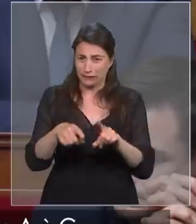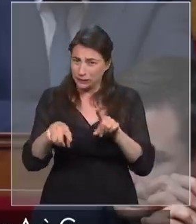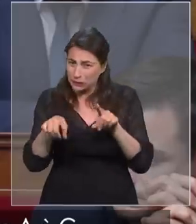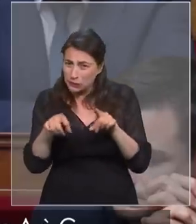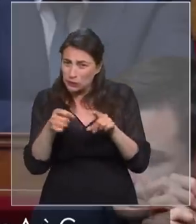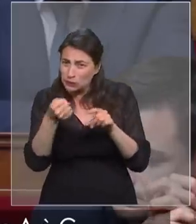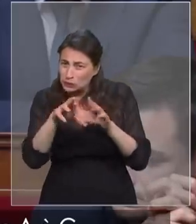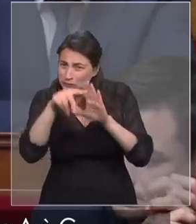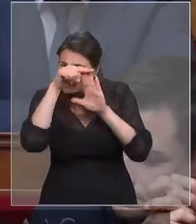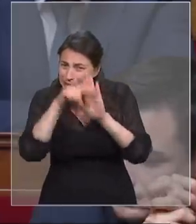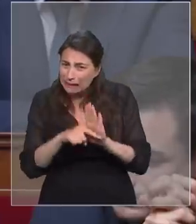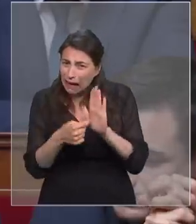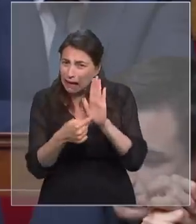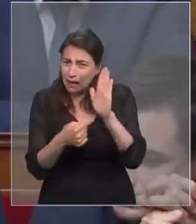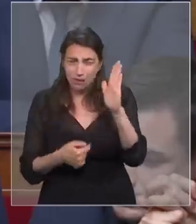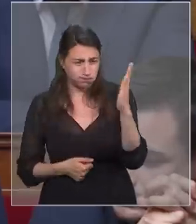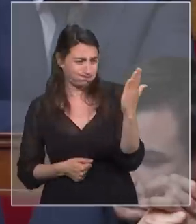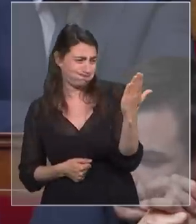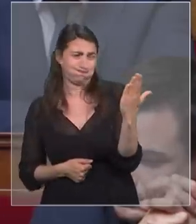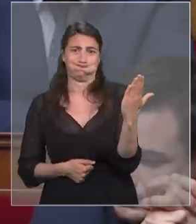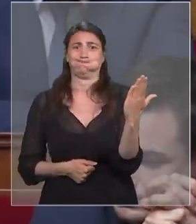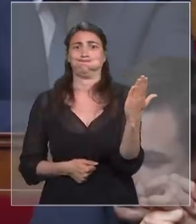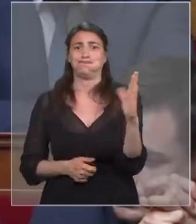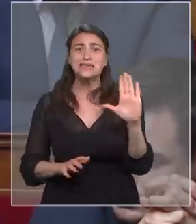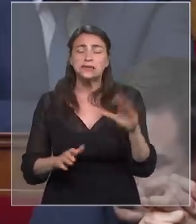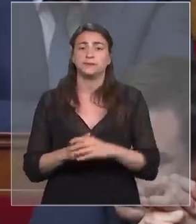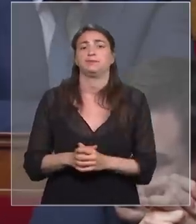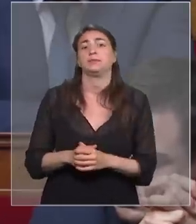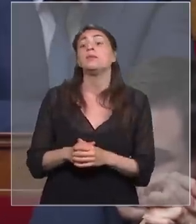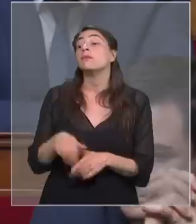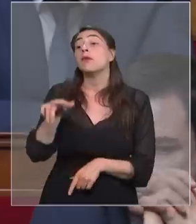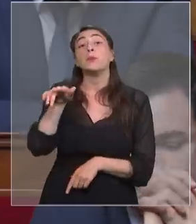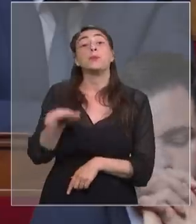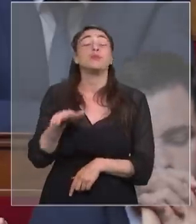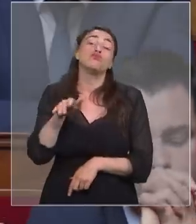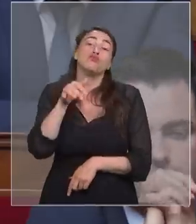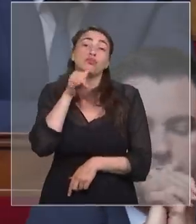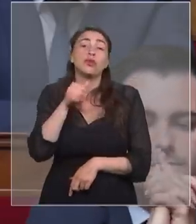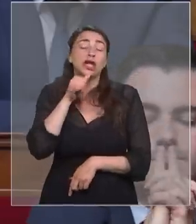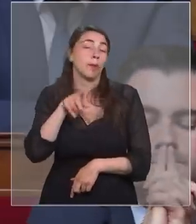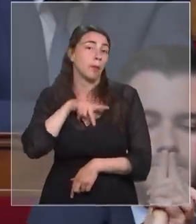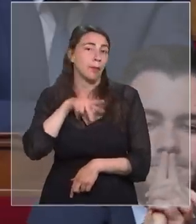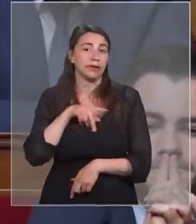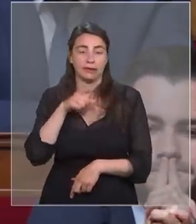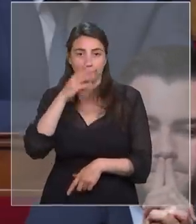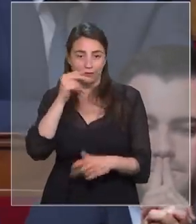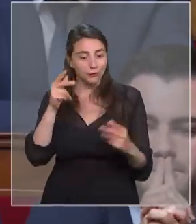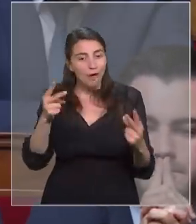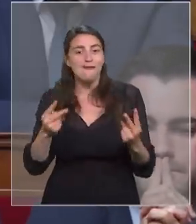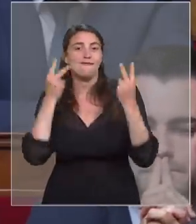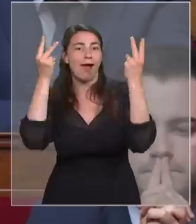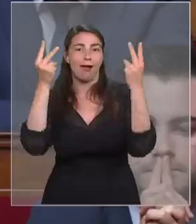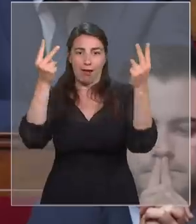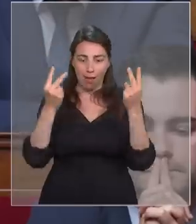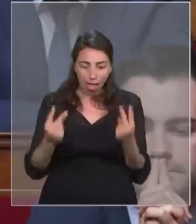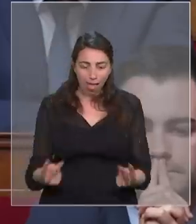l'effondrement de l'offre locative et la dépossession des petits propriétaires qui voient la valeur de leurs biens dépréciés. Mais n'est-ce pas là l'objectif inavoué d'Emmanuel Macron,